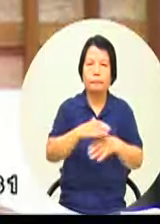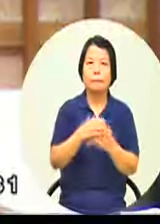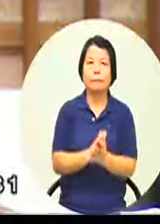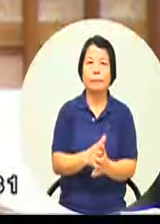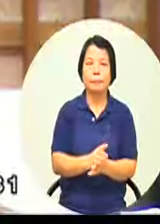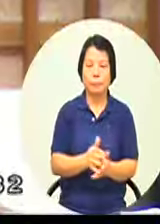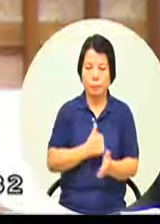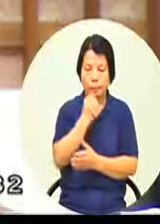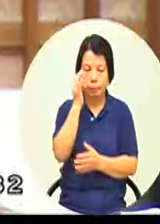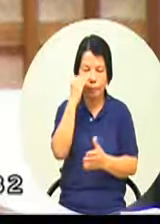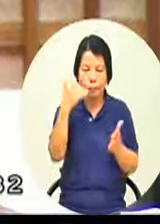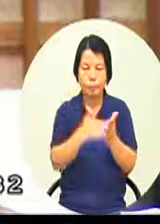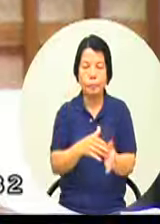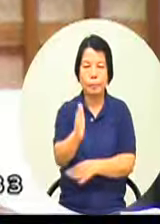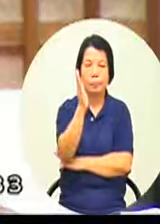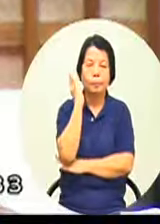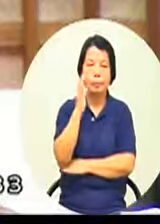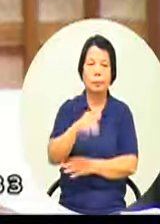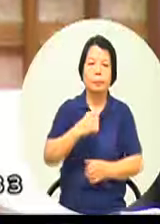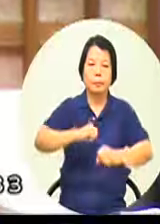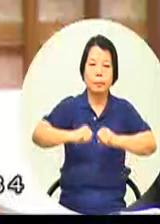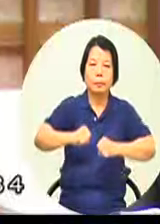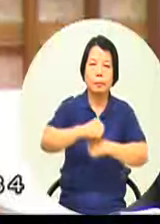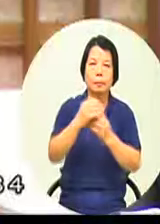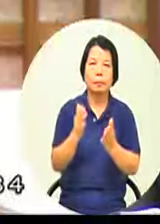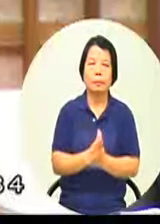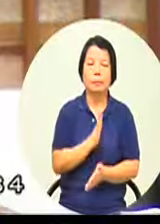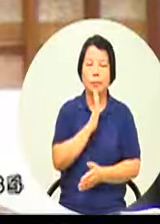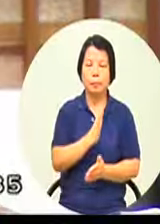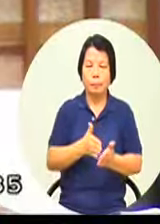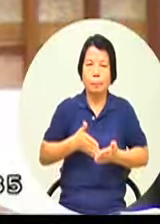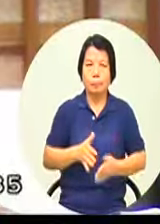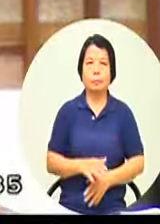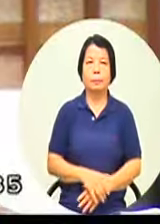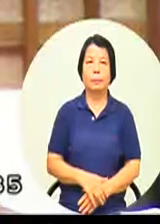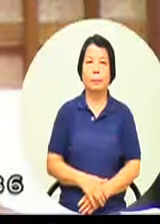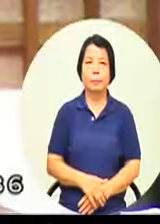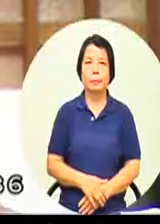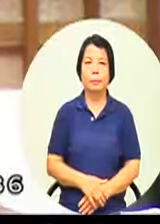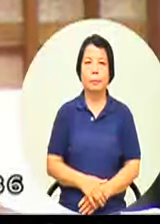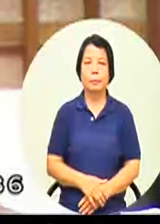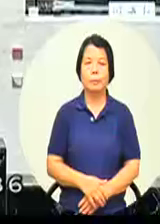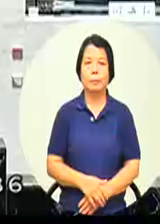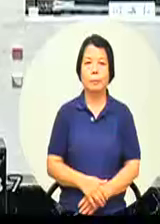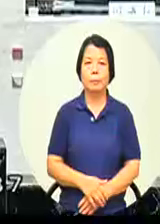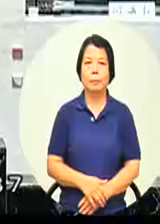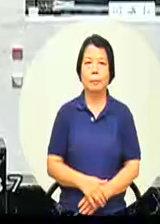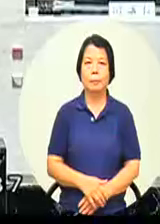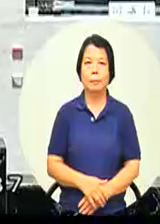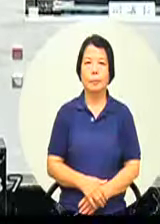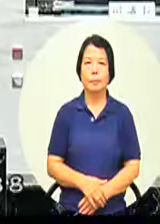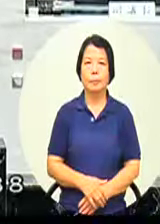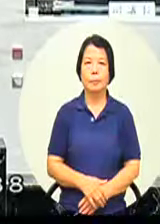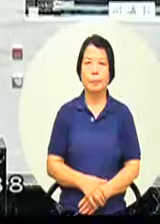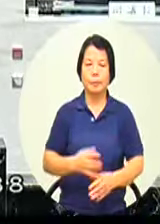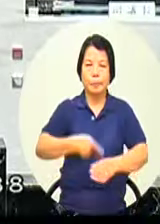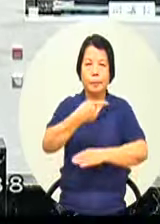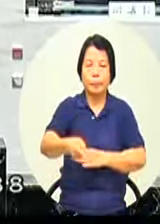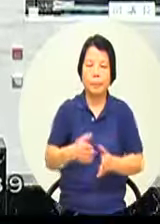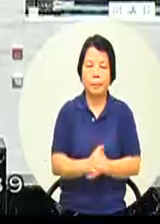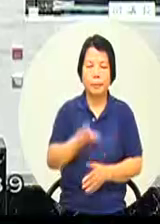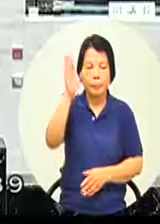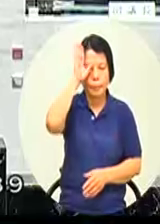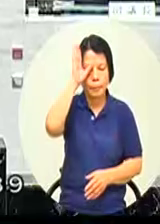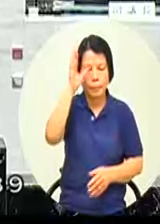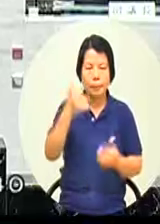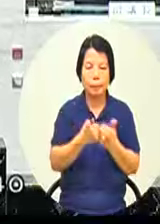这个政府的作为啊！ 好， 我们现在看到政府的作为，好不好？ 好， 以上。 好，接着请苏延成